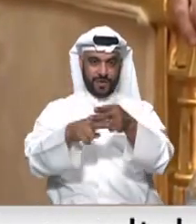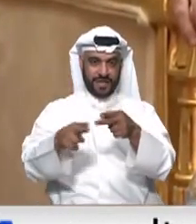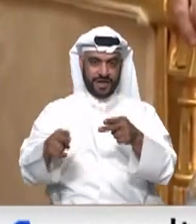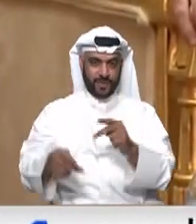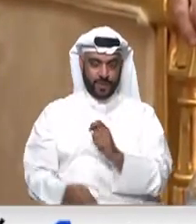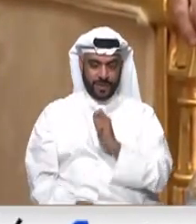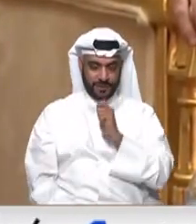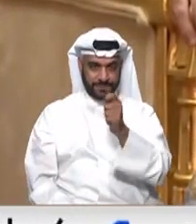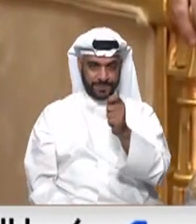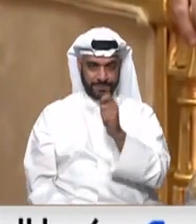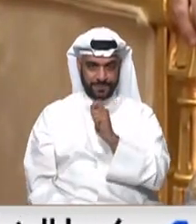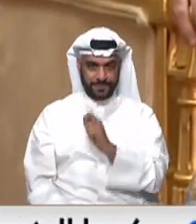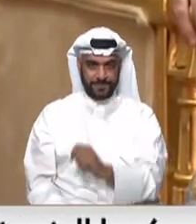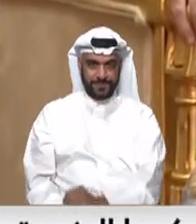دوله الكويت